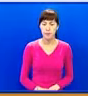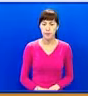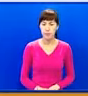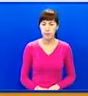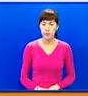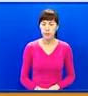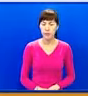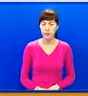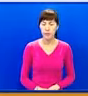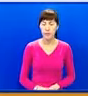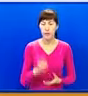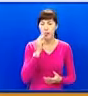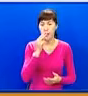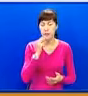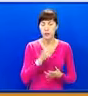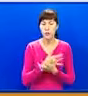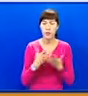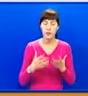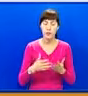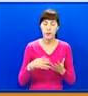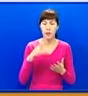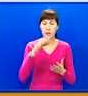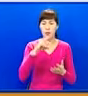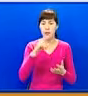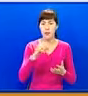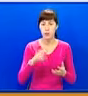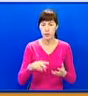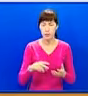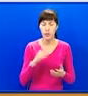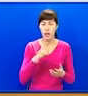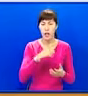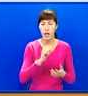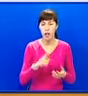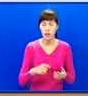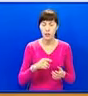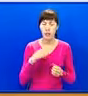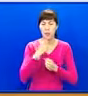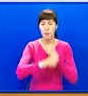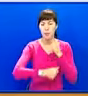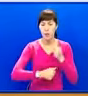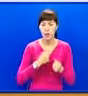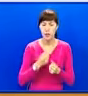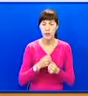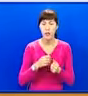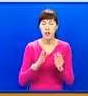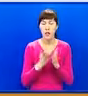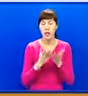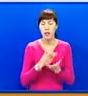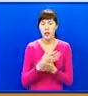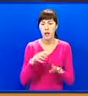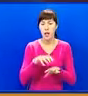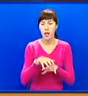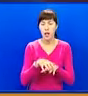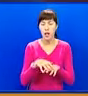рост цен отмечается. Азық-түлік емес товарлар бойынша дизель отынына, бензинге, сұйытылған газға, маталарға, кеңсе товарларына, аяқ киімге және